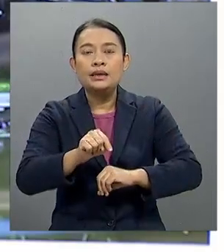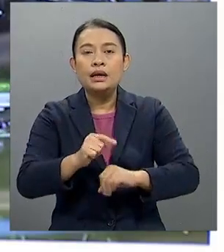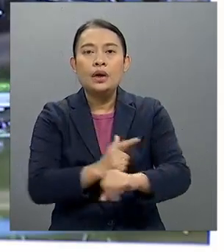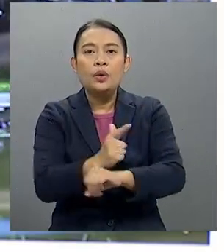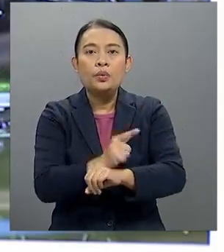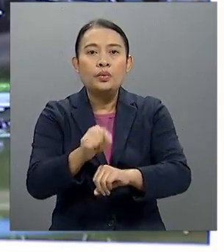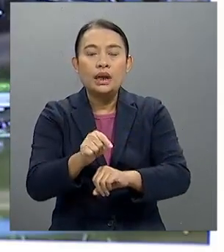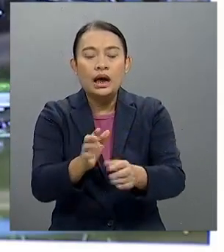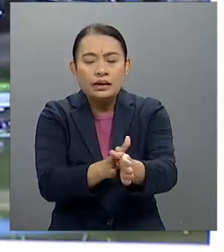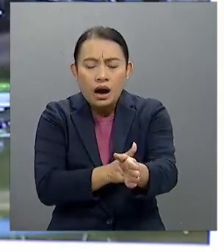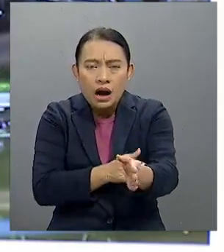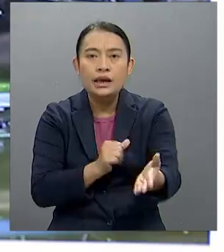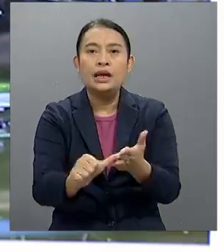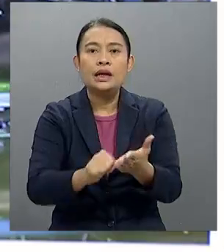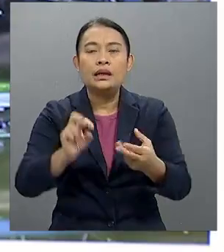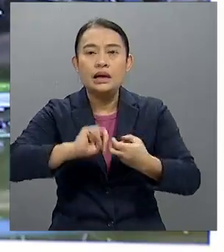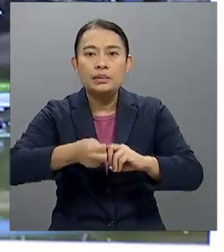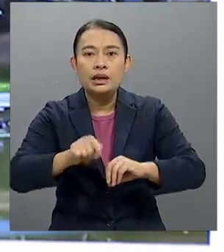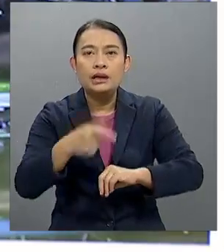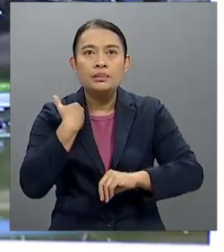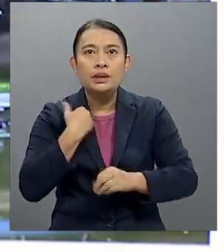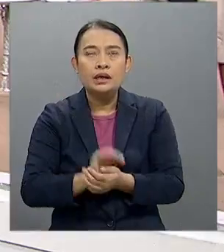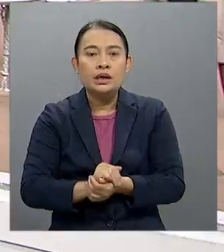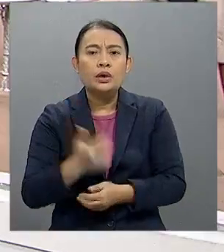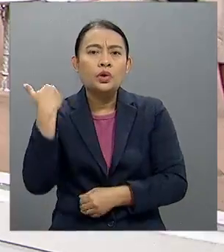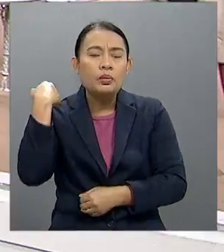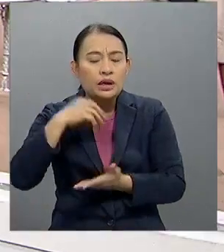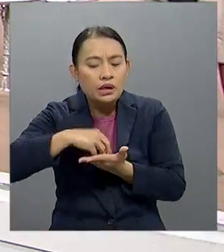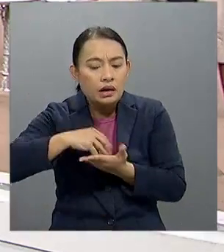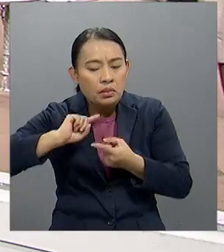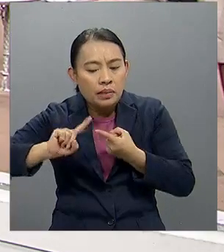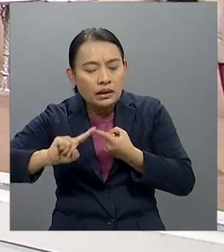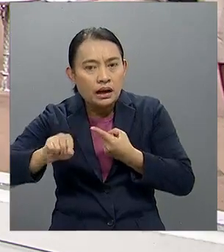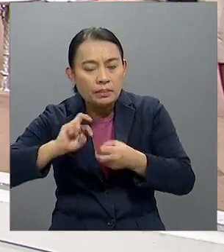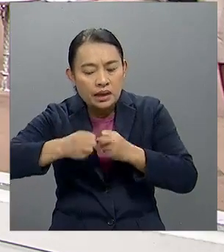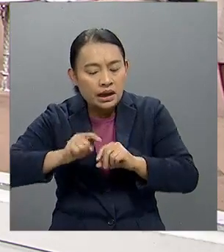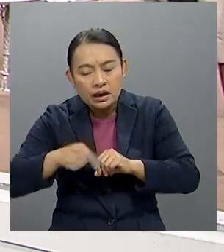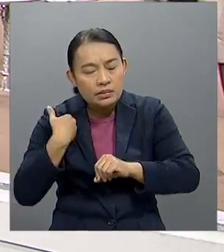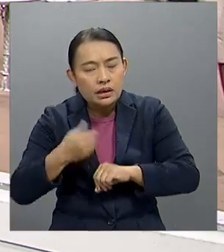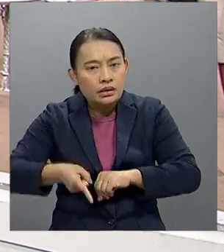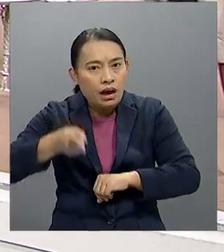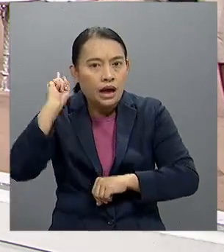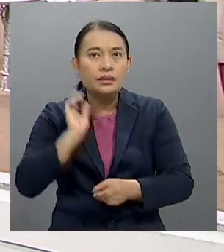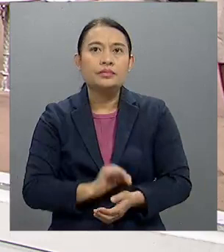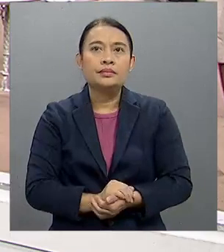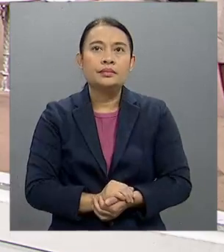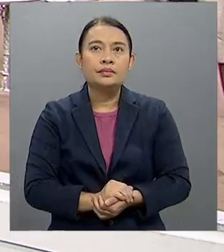แก้ไขจริงๆดังนั้นต้องมีรายการแบบนี้อยู่อีกเป็นหลายทศวรรษค่ะ ก็อยู่เป็นเพื่อนพี่ยุ้ยนะครับแล้วหวังว่าพี่ยุ้ยจะให้